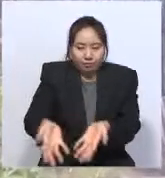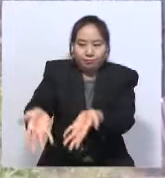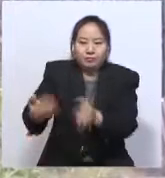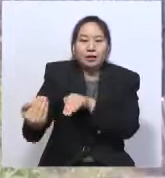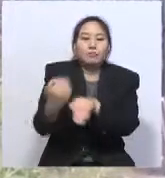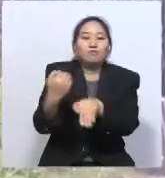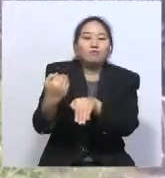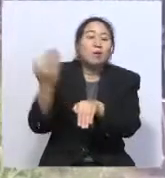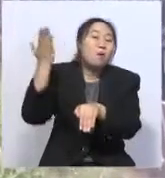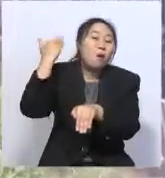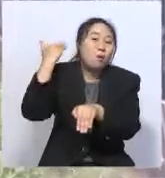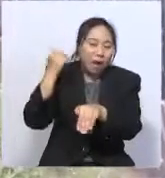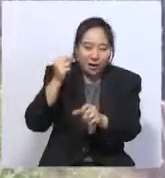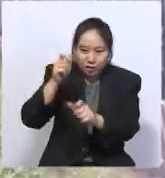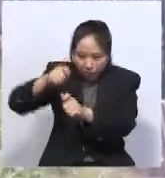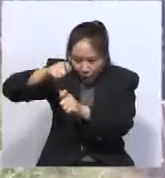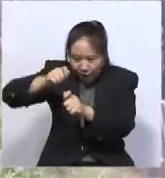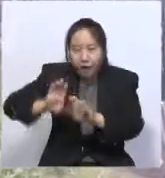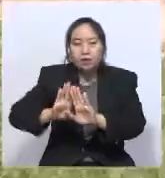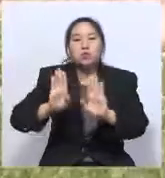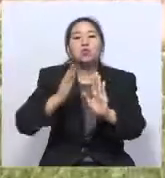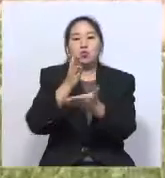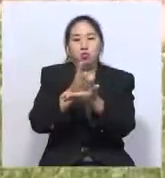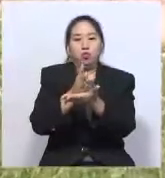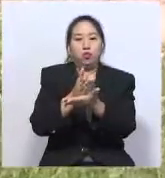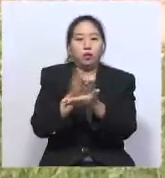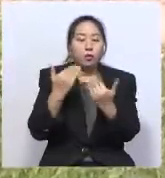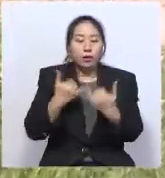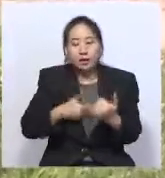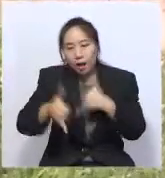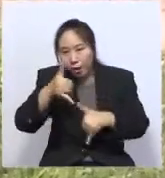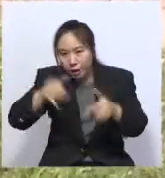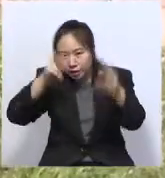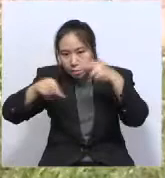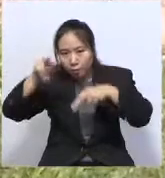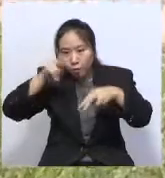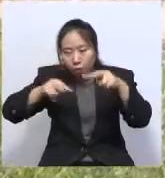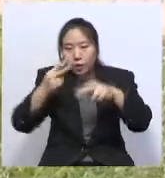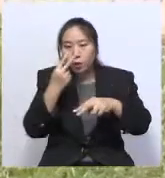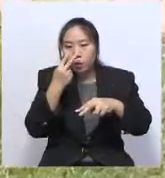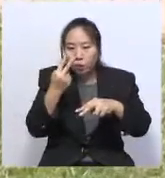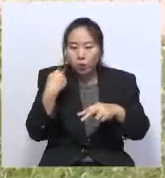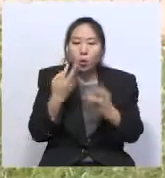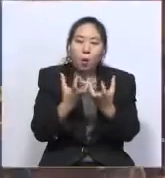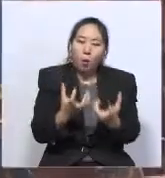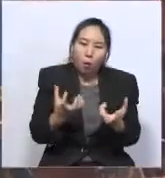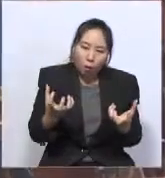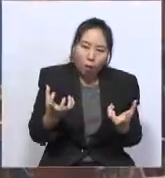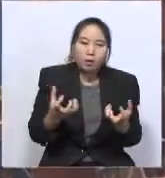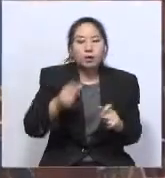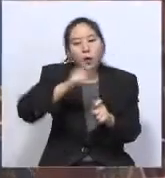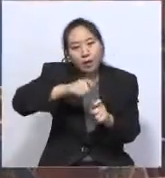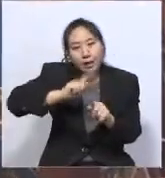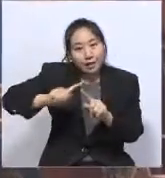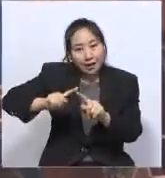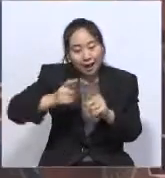นตั้งแต่เมื่อวานที่ผ่านมานะครับแล้ววันนี้ทีมข่าวก็ลงพื้นที่สำรวจก็พบว่าอุปกรณ์รวมถึงสิ่งก่อสร้าง